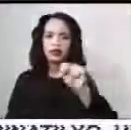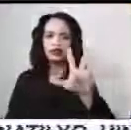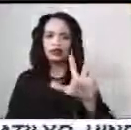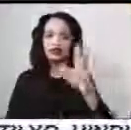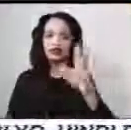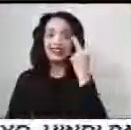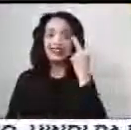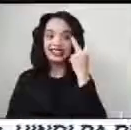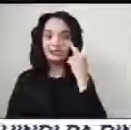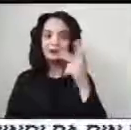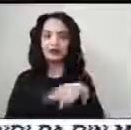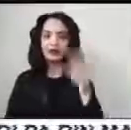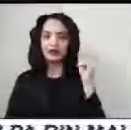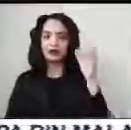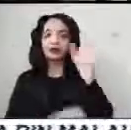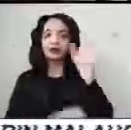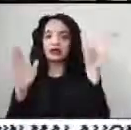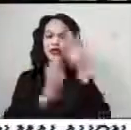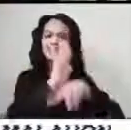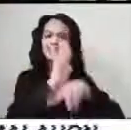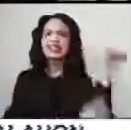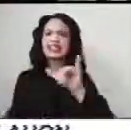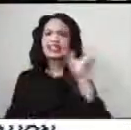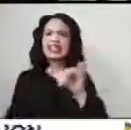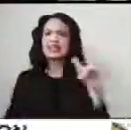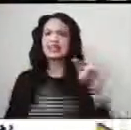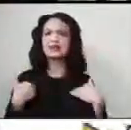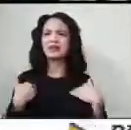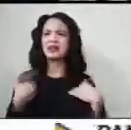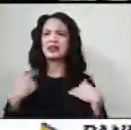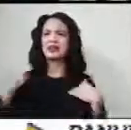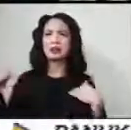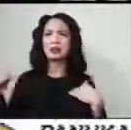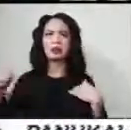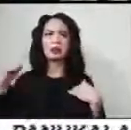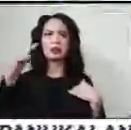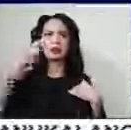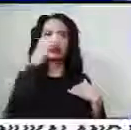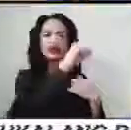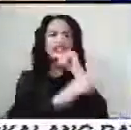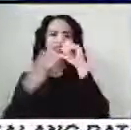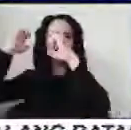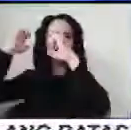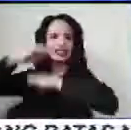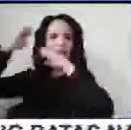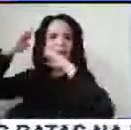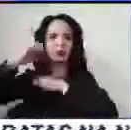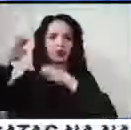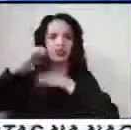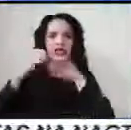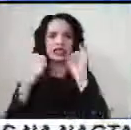nating console para sa stream na rin. At makakuha ako ng PS5.